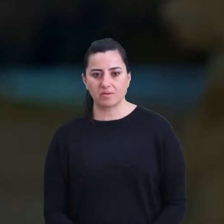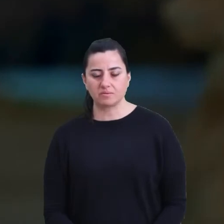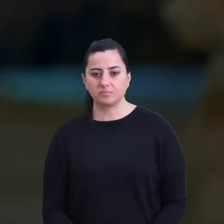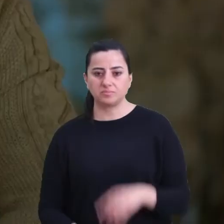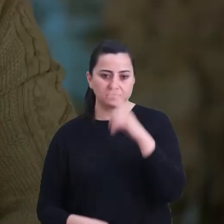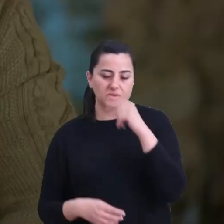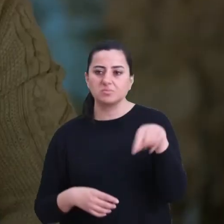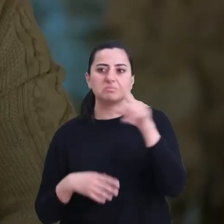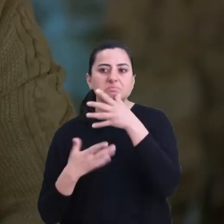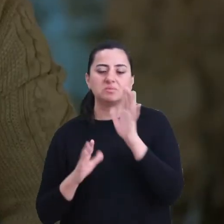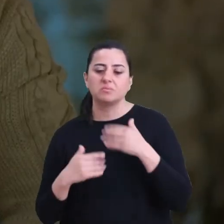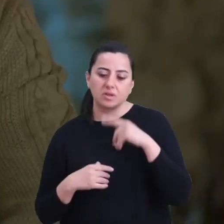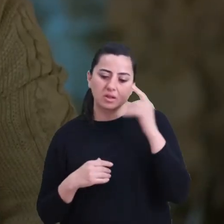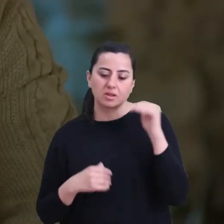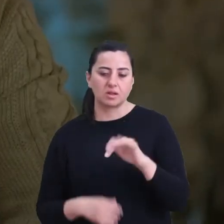Kimse bilmez.